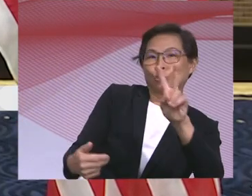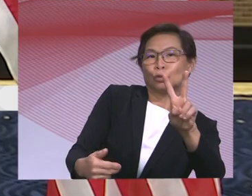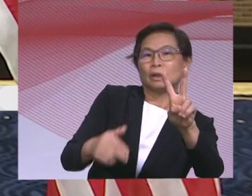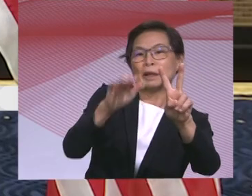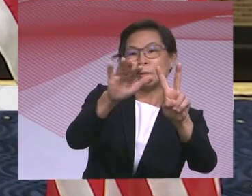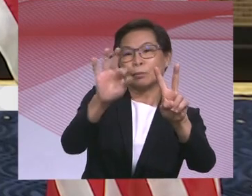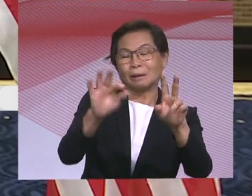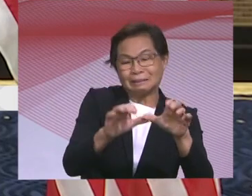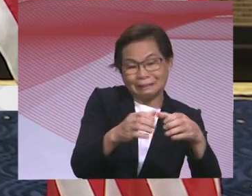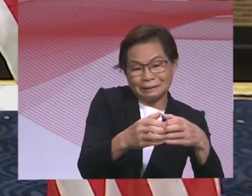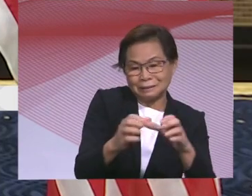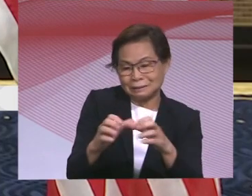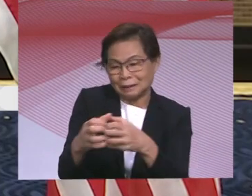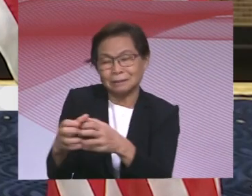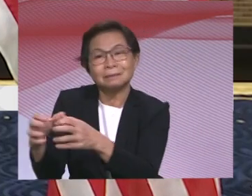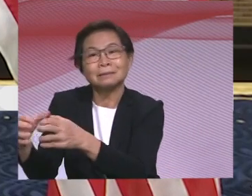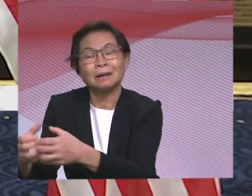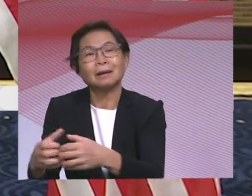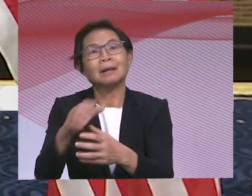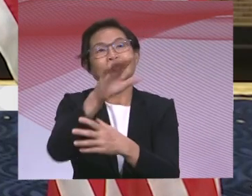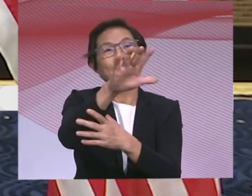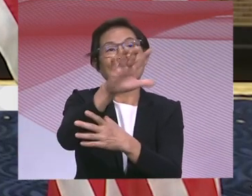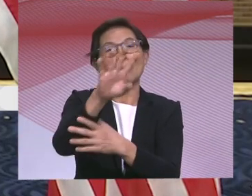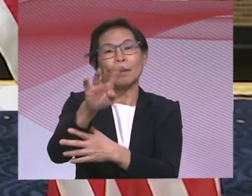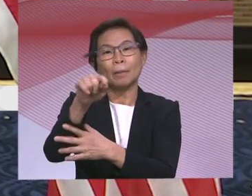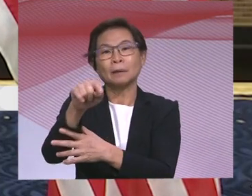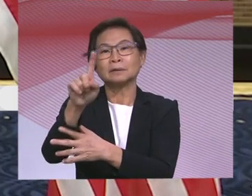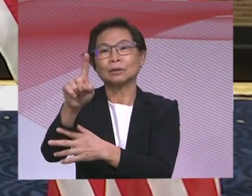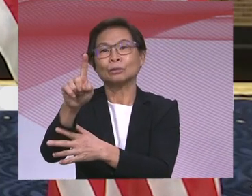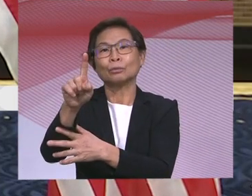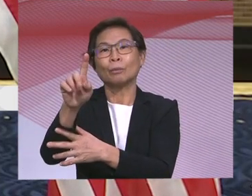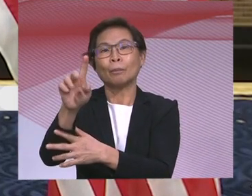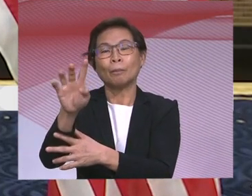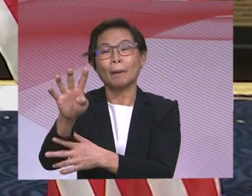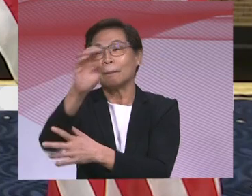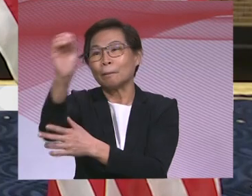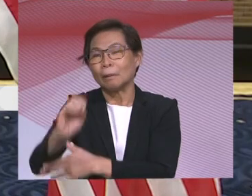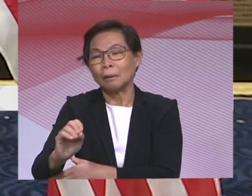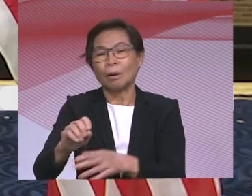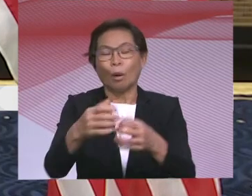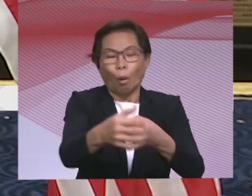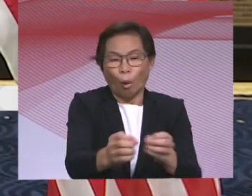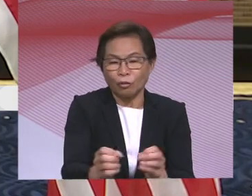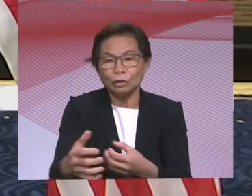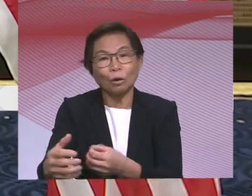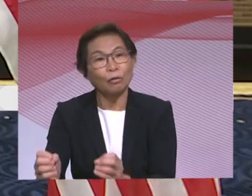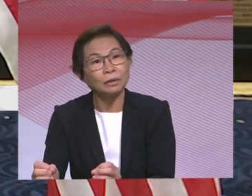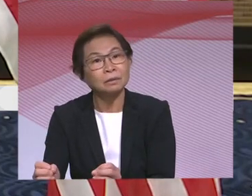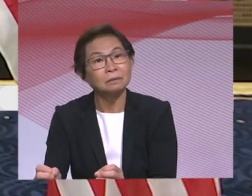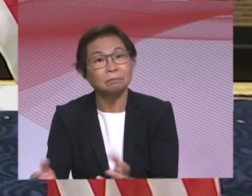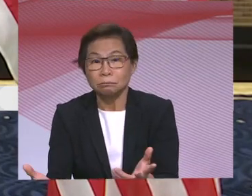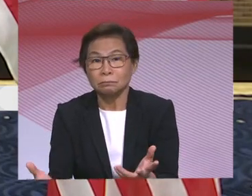259 Cluster yaitu 5044 100 tempat kerja Hai